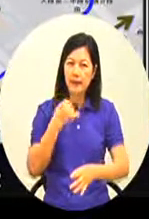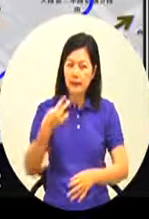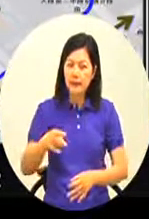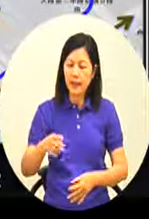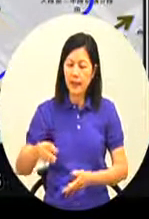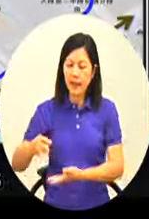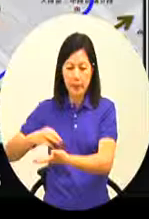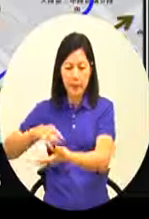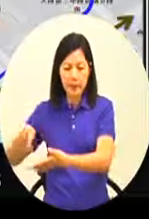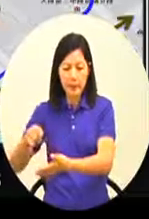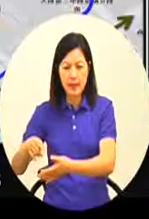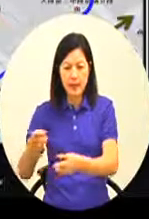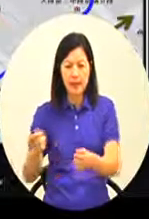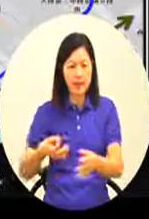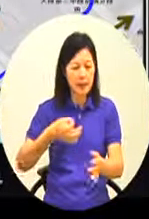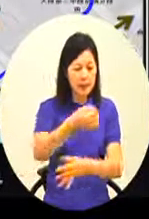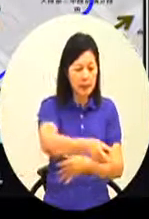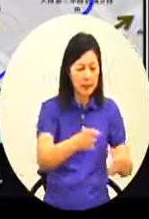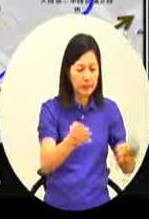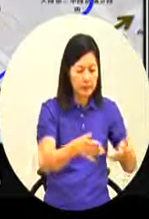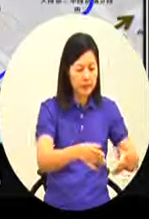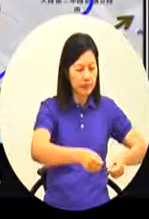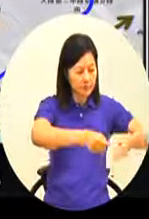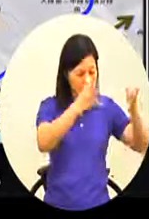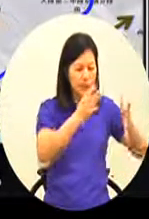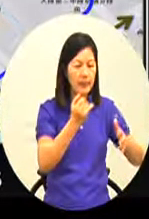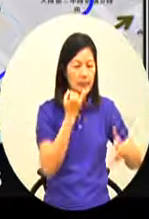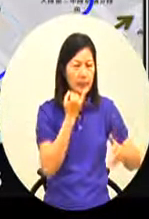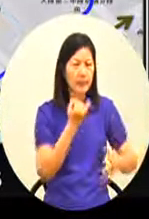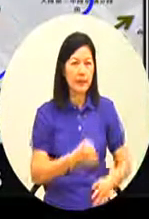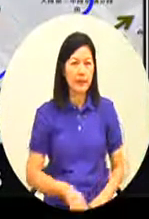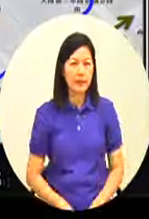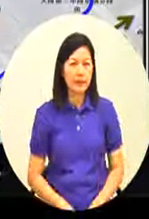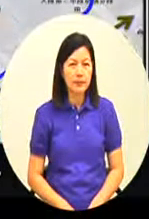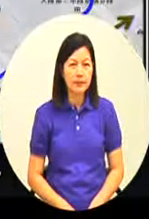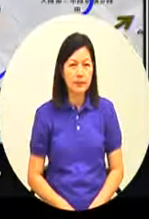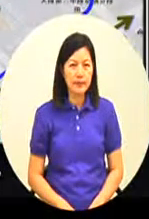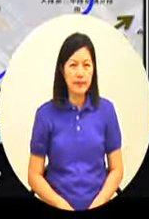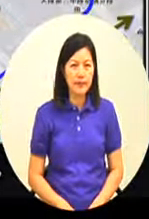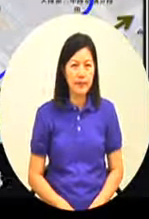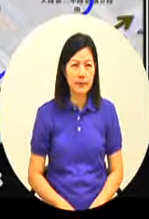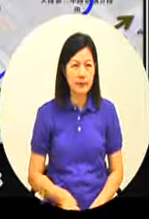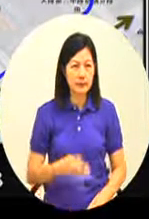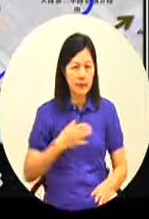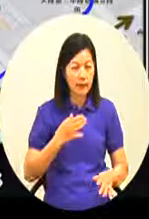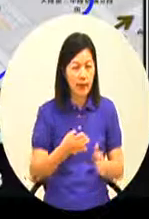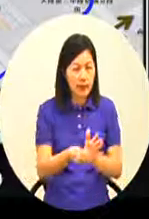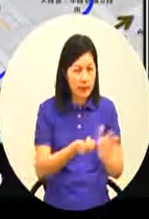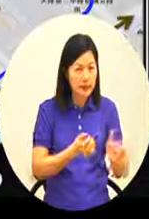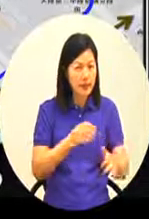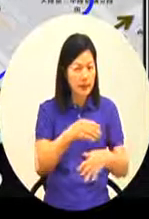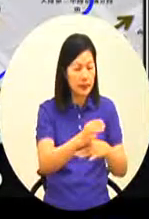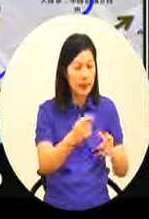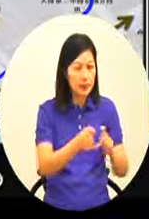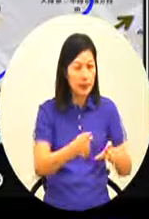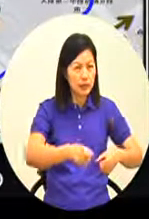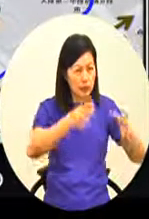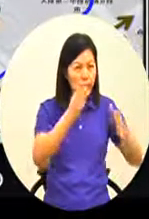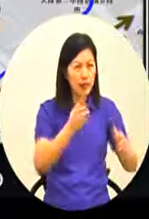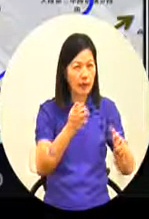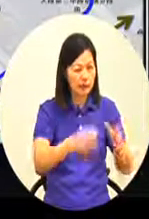来起咱这栋新的前镇大楼啦，前镇区大楼啦。所以我这样子跟都发局建议，虽然都发局不见